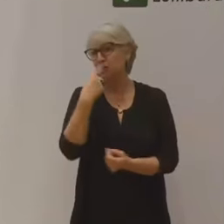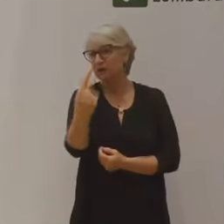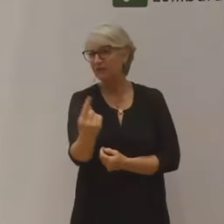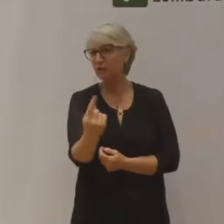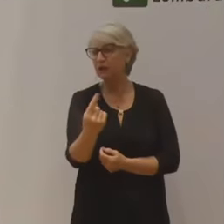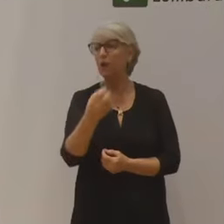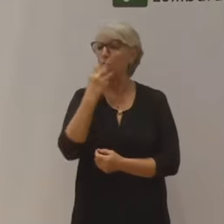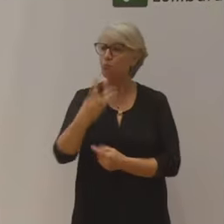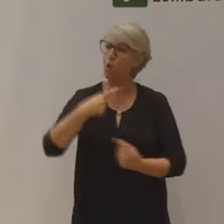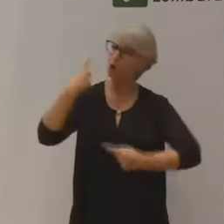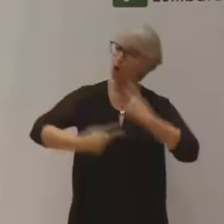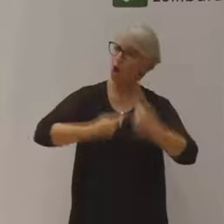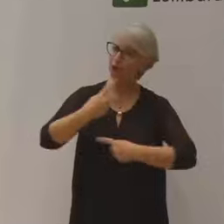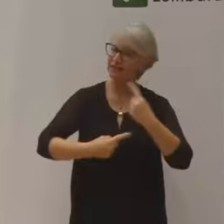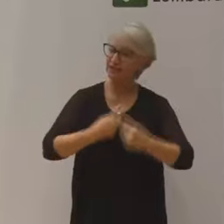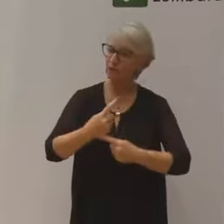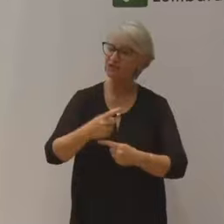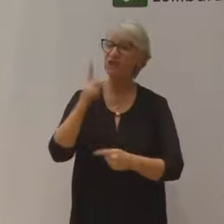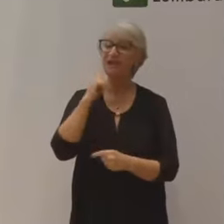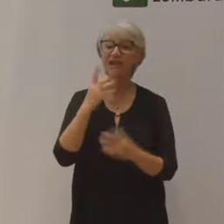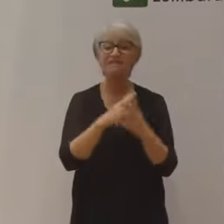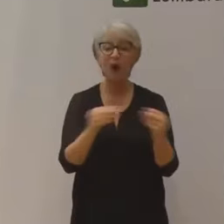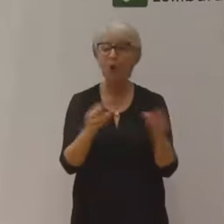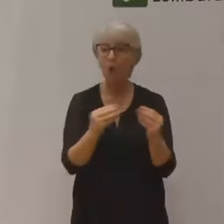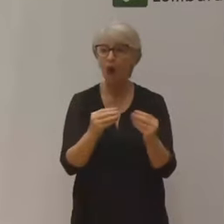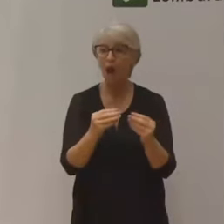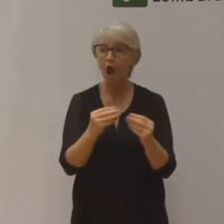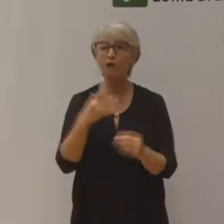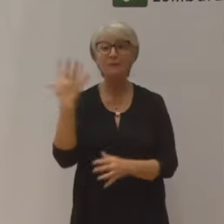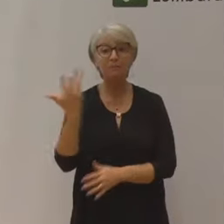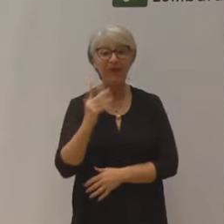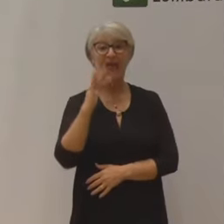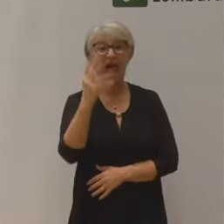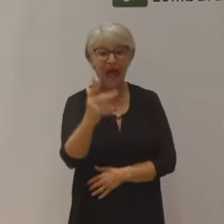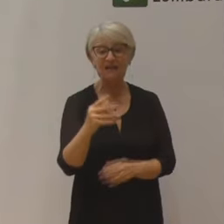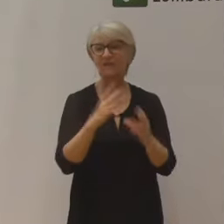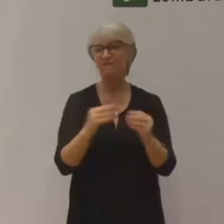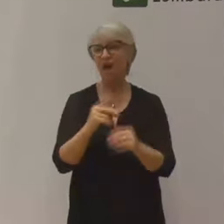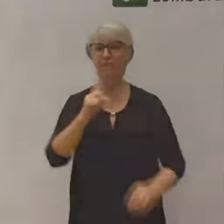Buona continuazione, chi fa qualcosa per gli altri lo fa per tutti, quindi grazie.